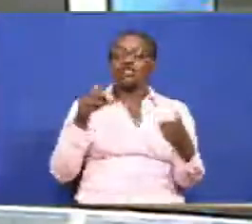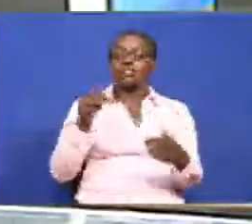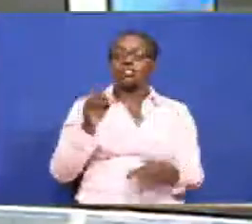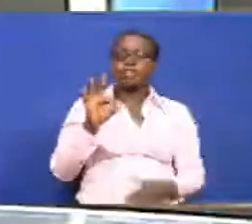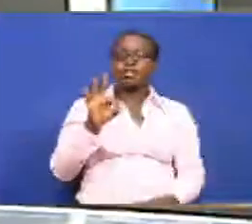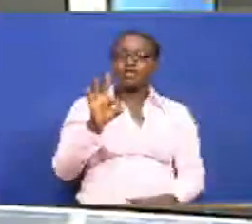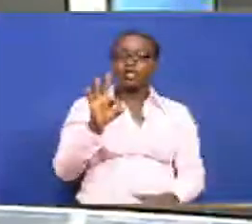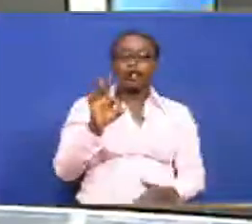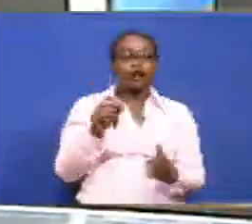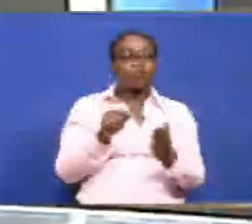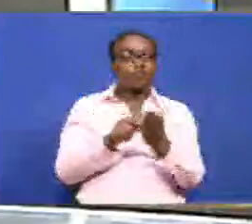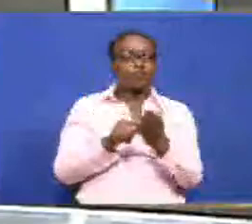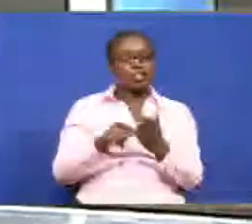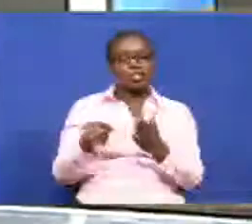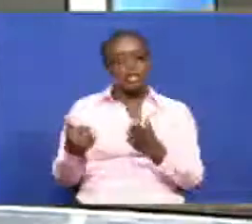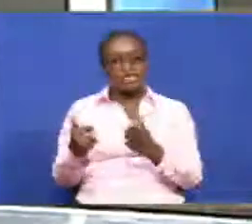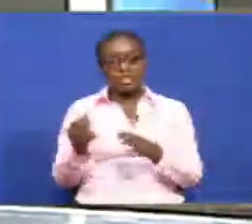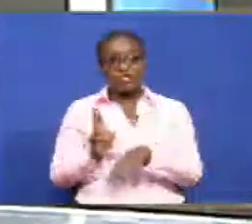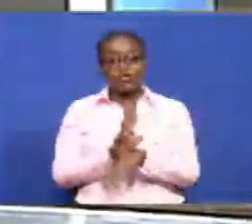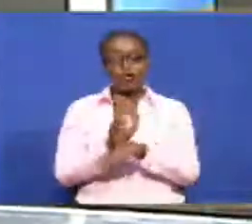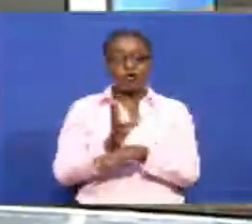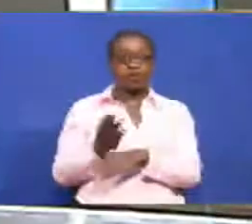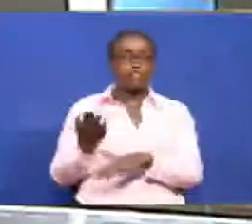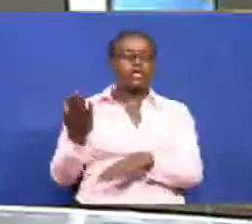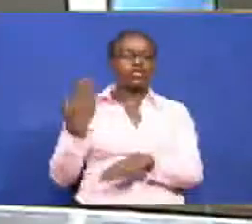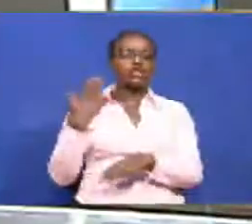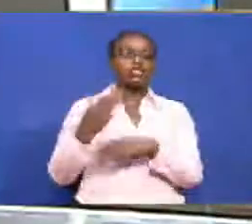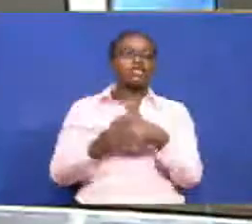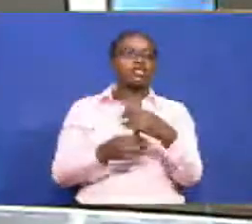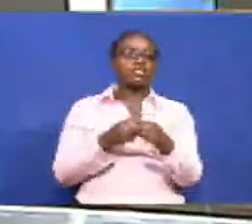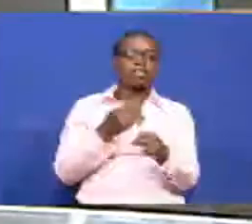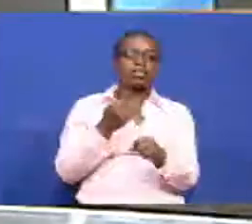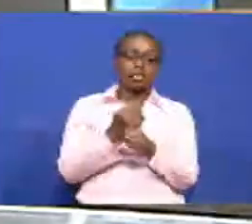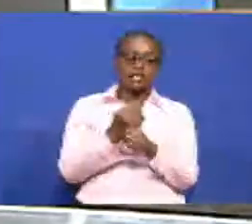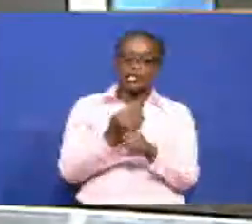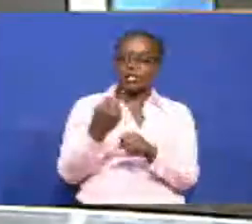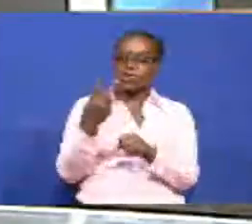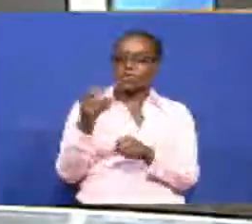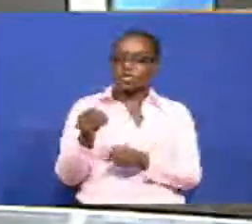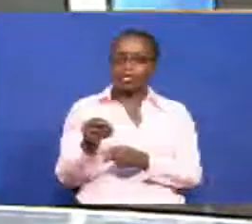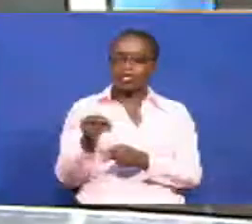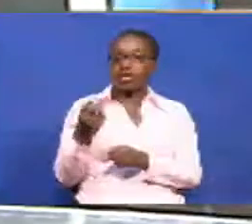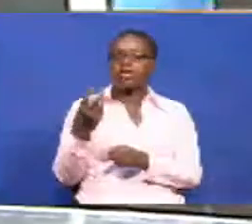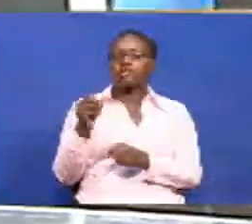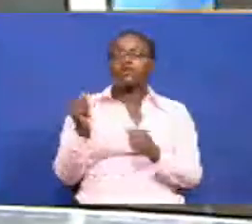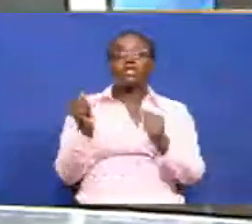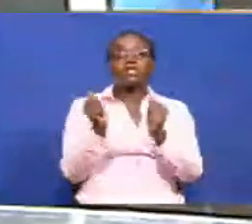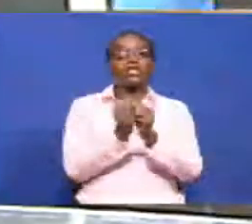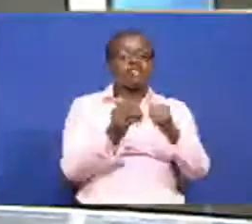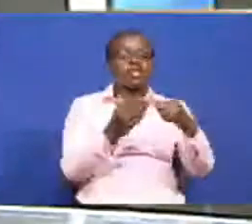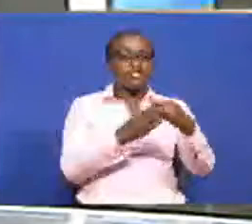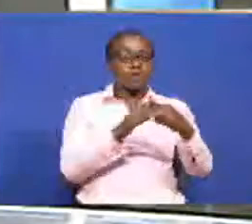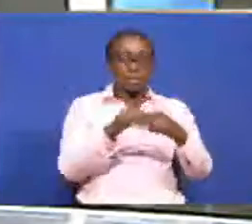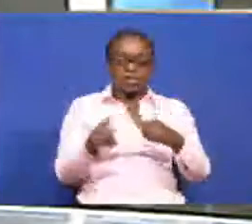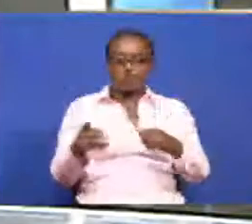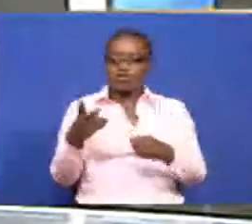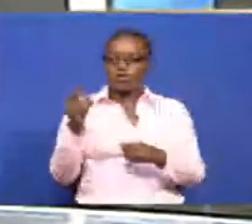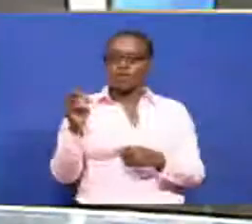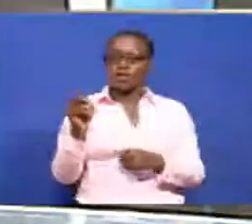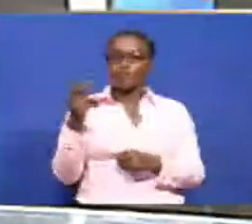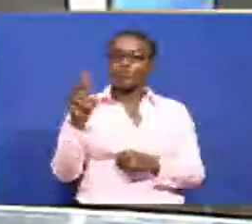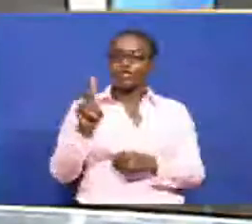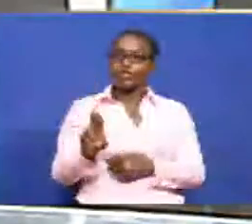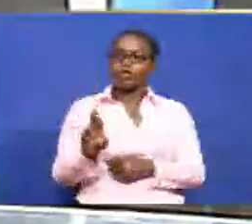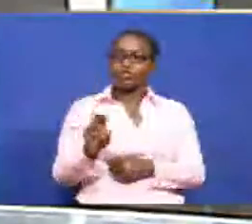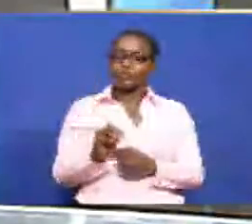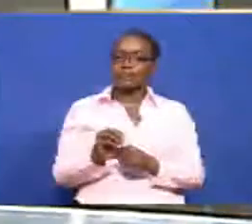ushe zilizotumika mwaka uliopita mwaka 2019 mwaka 2020. Hebu